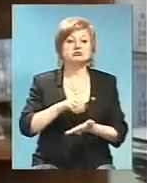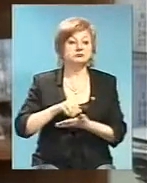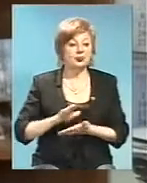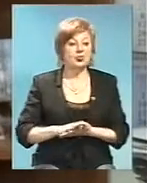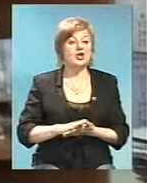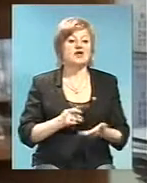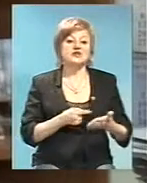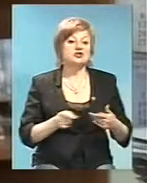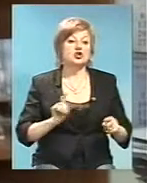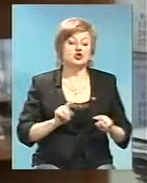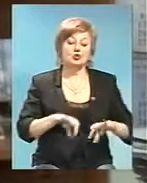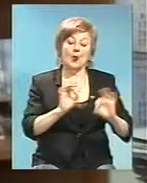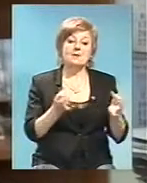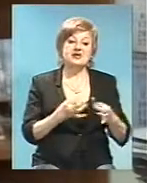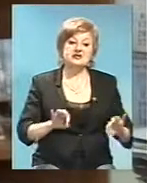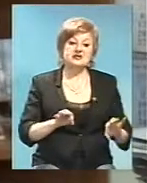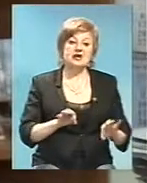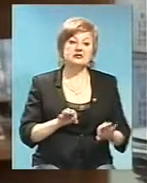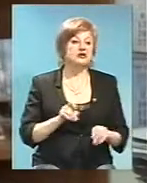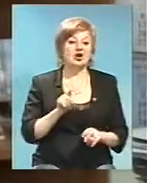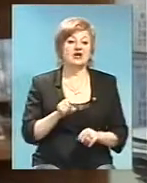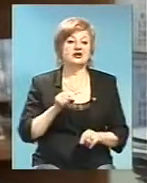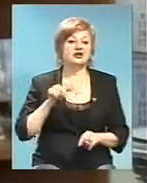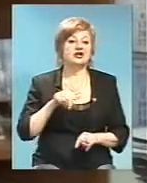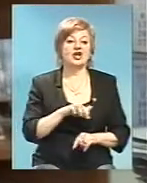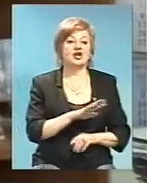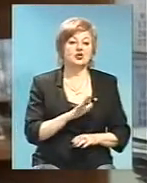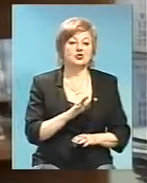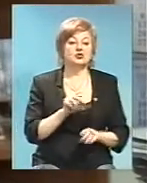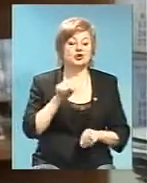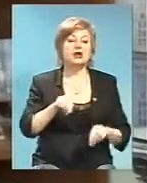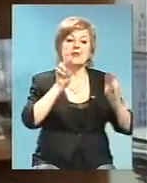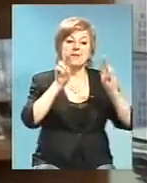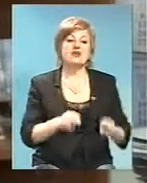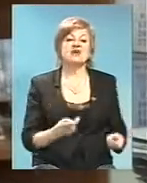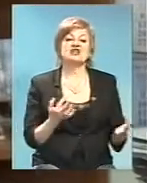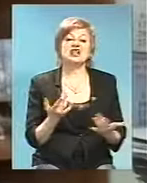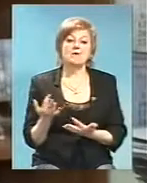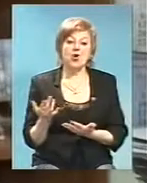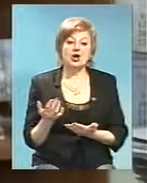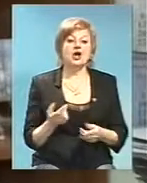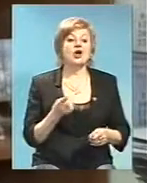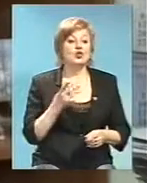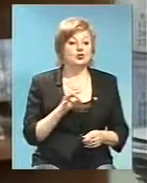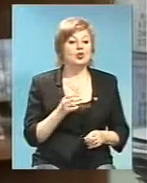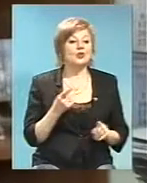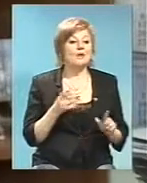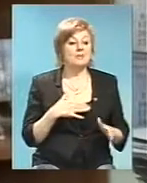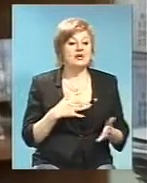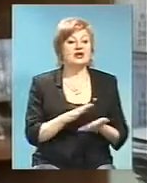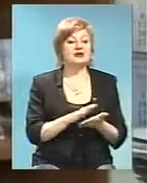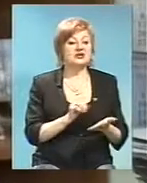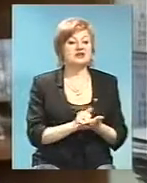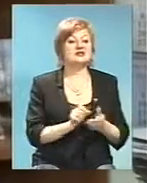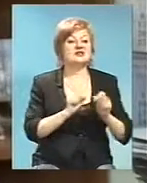відзначається, що школи мистецького типу, вони не йдуть за такими правилами набору. Але тому що ми називали школою